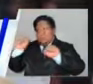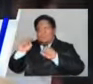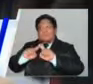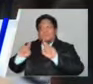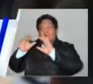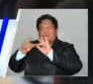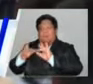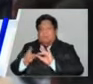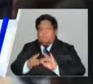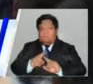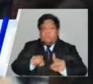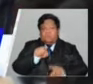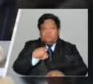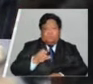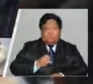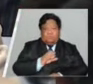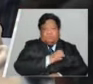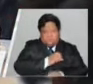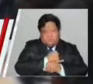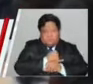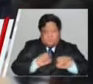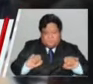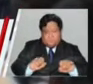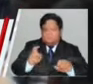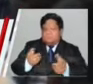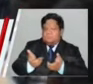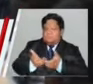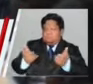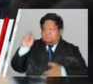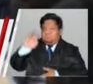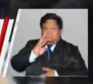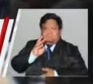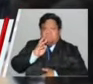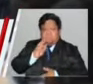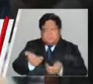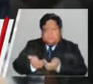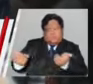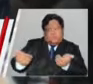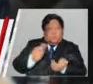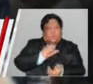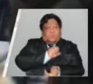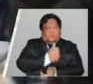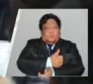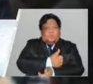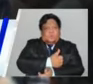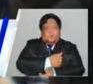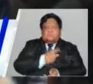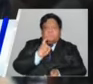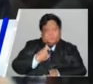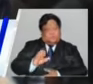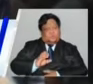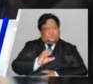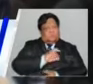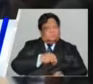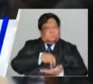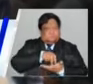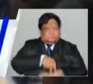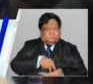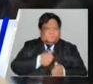pinapanawagan. Separation of powers tayo, dapat tumindig ang Kongreso sang-ayon sa tama no,